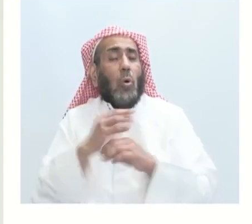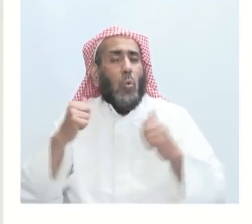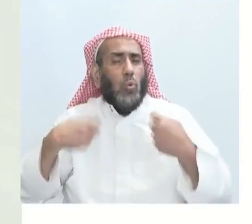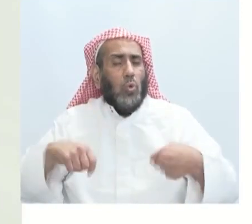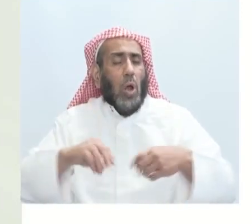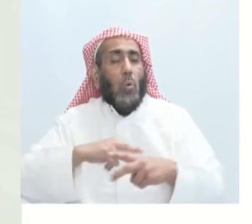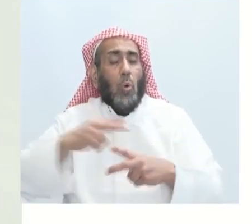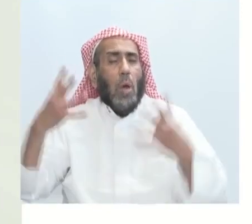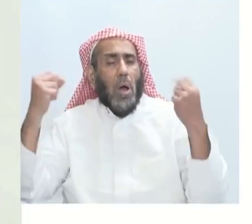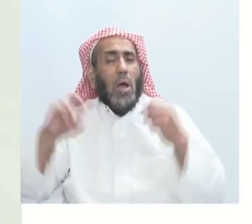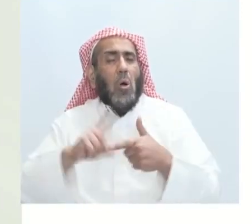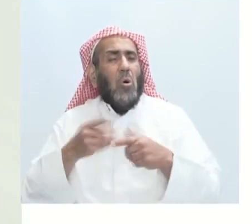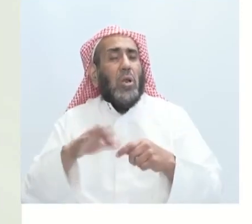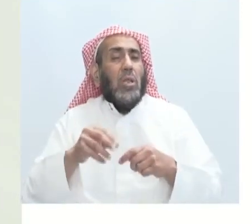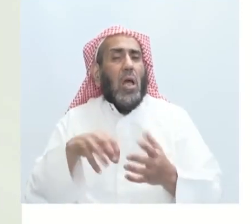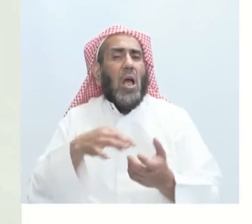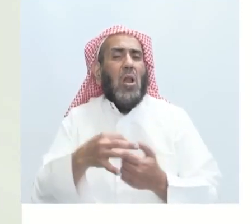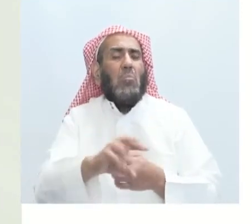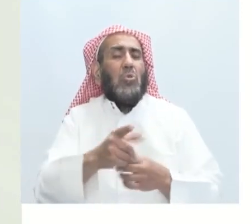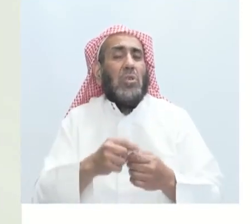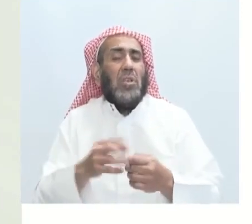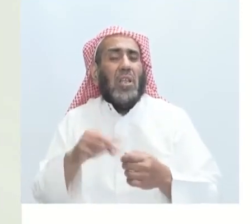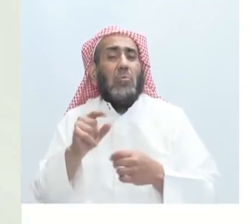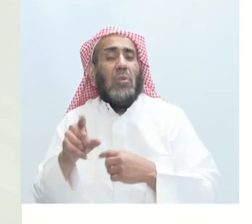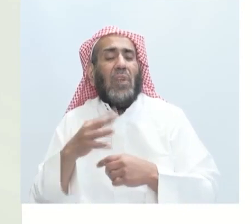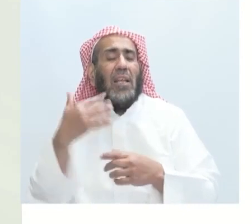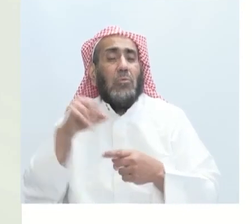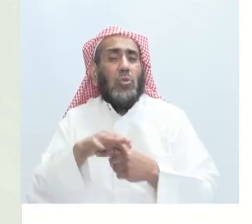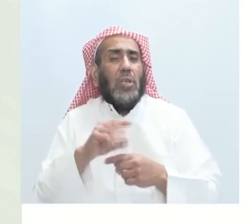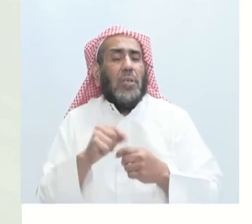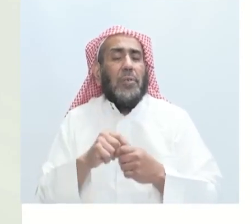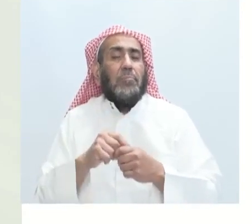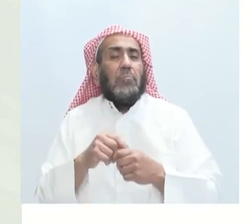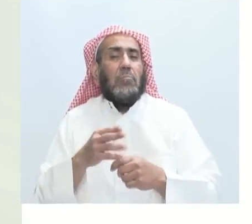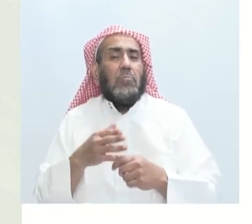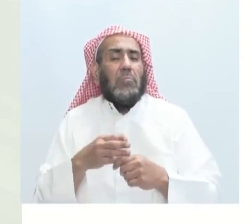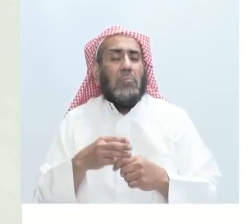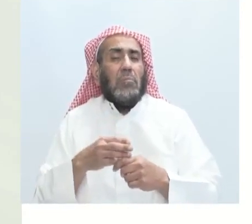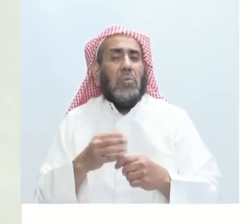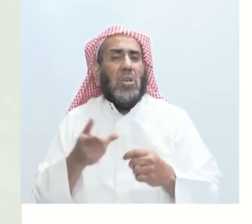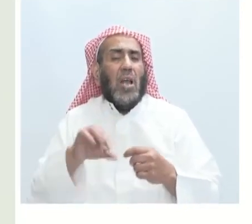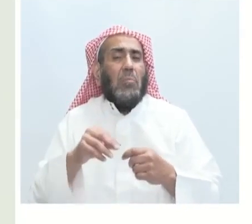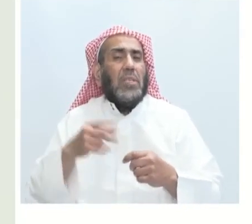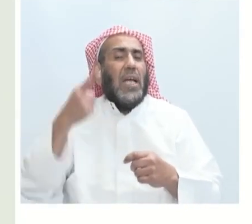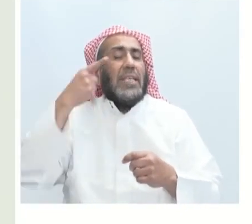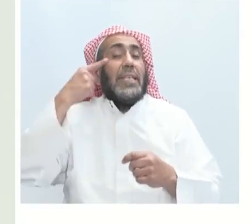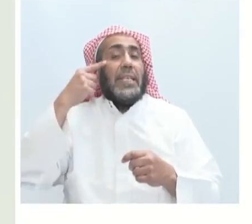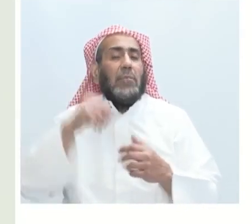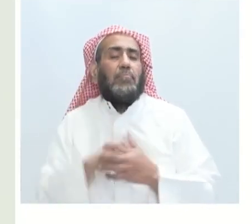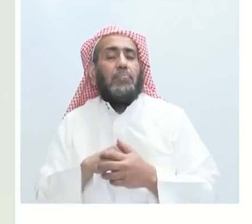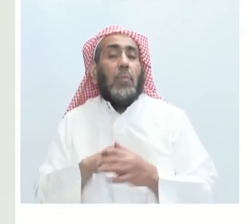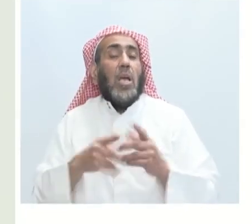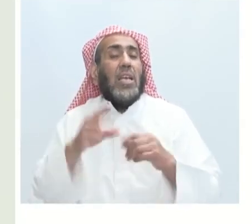والعلماء او رثاء المدن عند الحديث طبعا عن رثاء المدن في الادب السعودي الحديث هنا عن نكبه الدرعيه